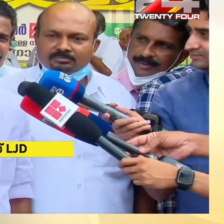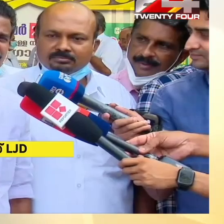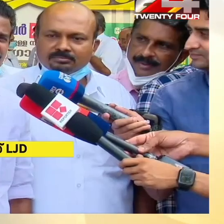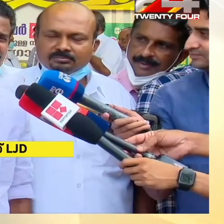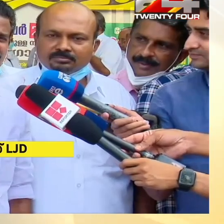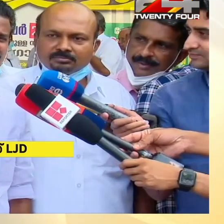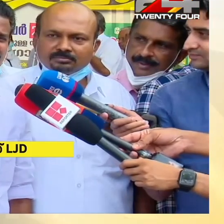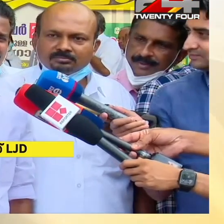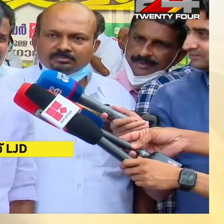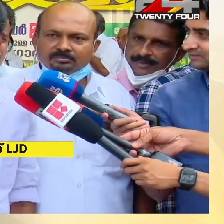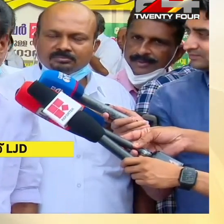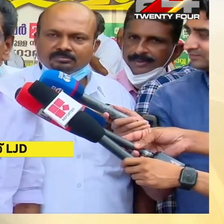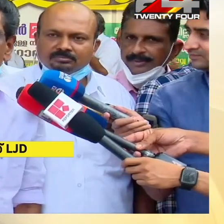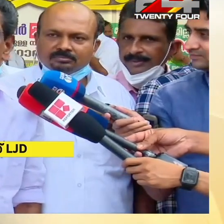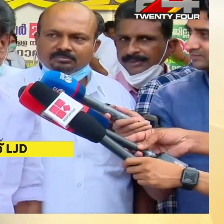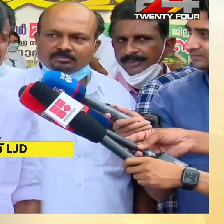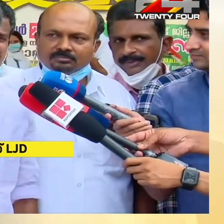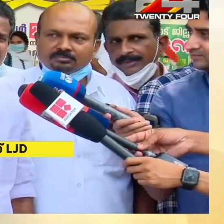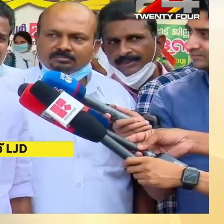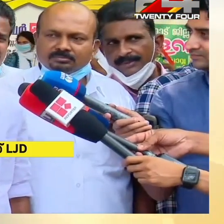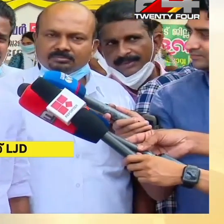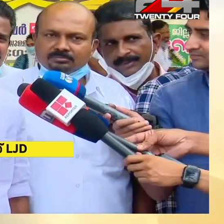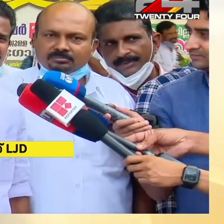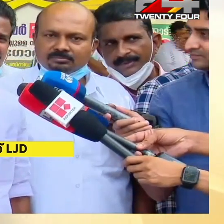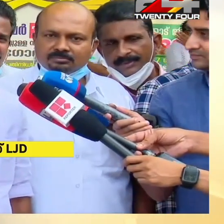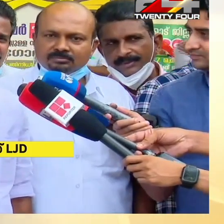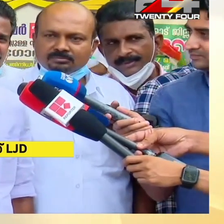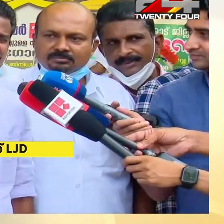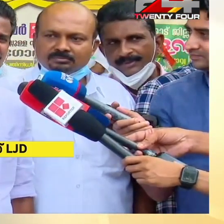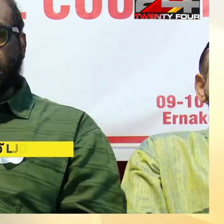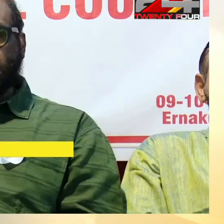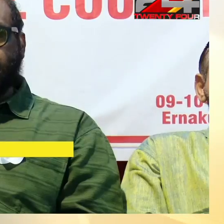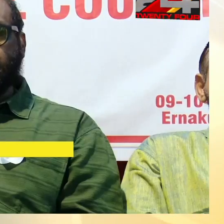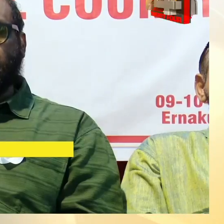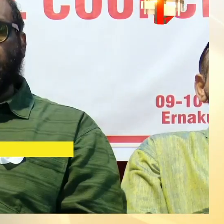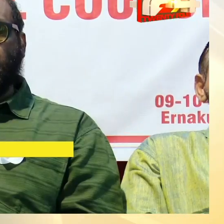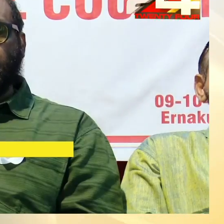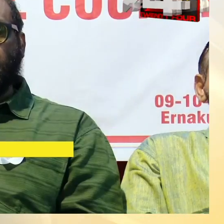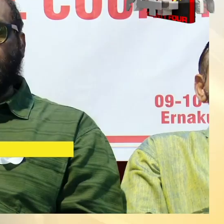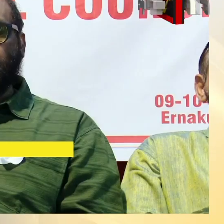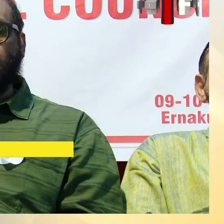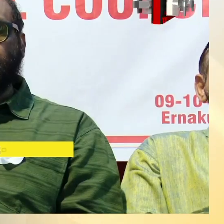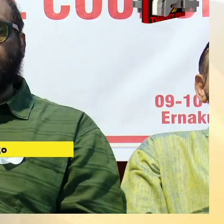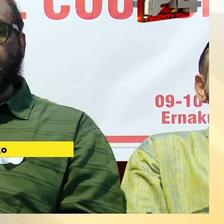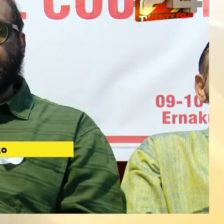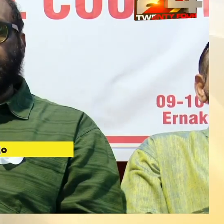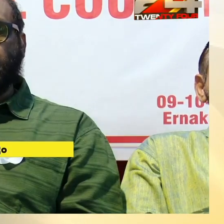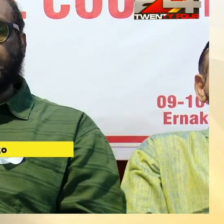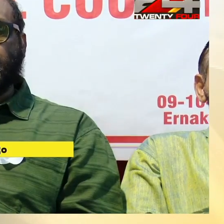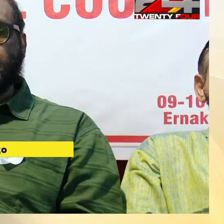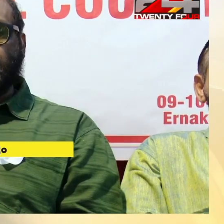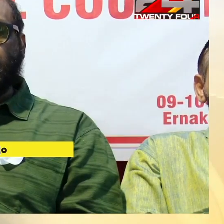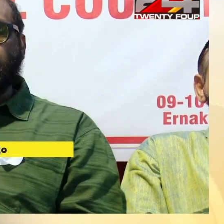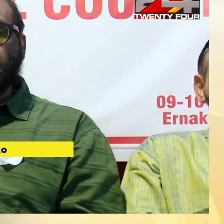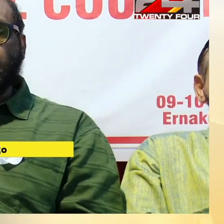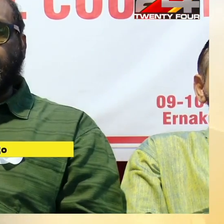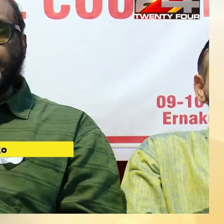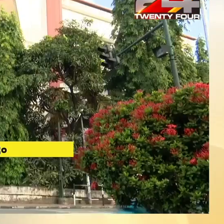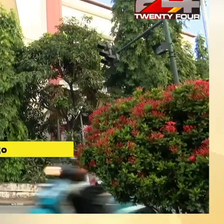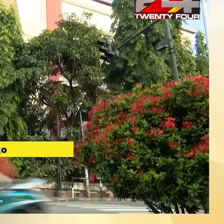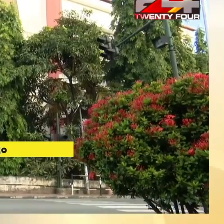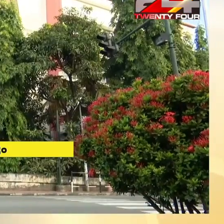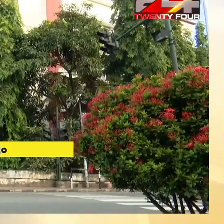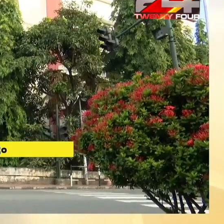അഖിലേന്ത്യാ കോൺഗ്രസ് തമ്മിലുള്ള തീരുമാനമാണ്. നമ്മുടെ അത്തരം കാര്യങ്ങളിലൊന്നും അഭിപ്രായം പറഞ്ഞത് ശരിയല്ല. UDFൽ CMB അവകാശവാദം ഉന്നയിക്കാനുള്ള